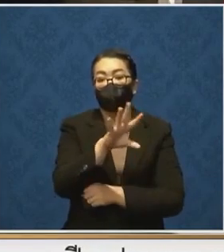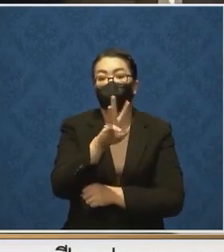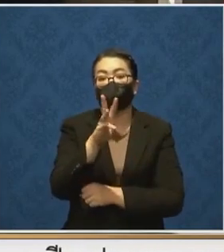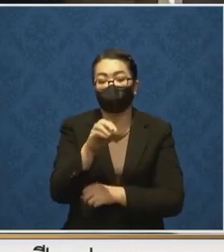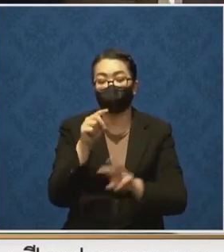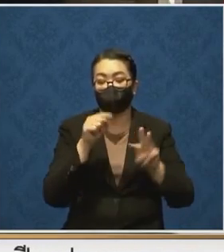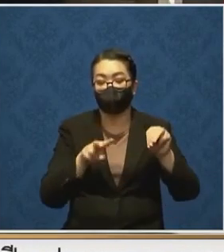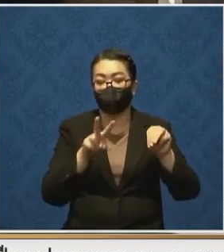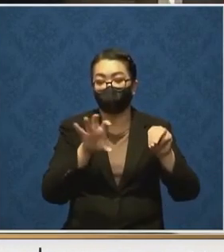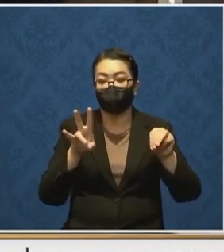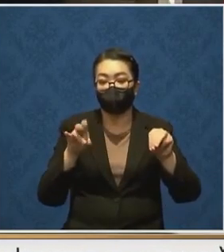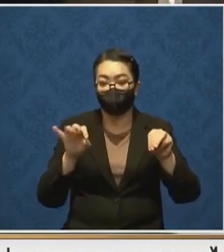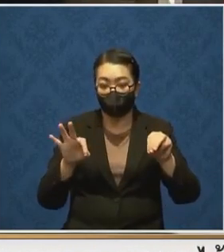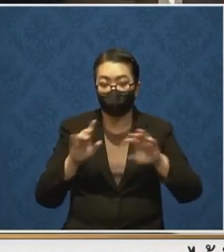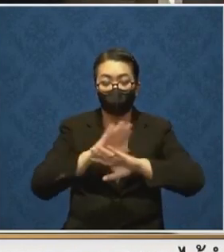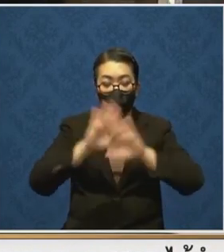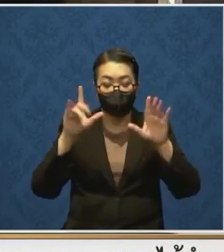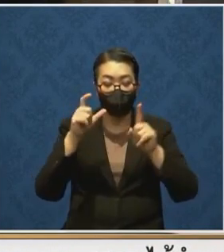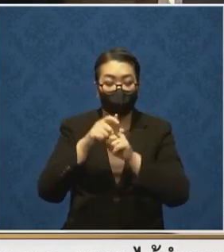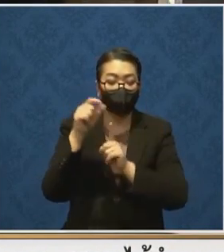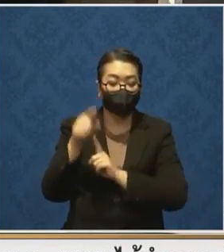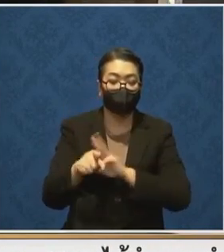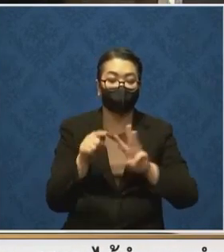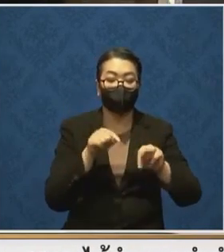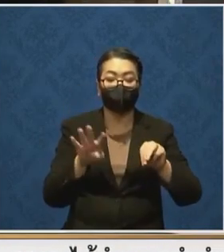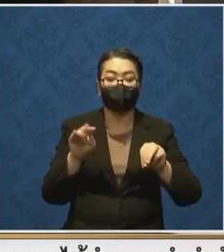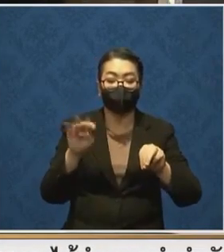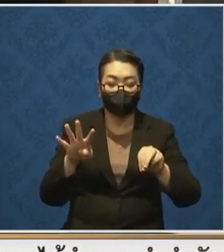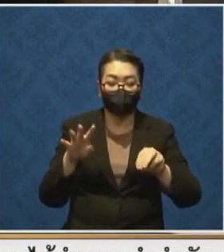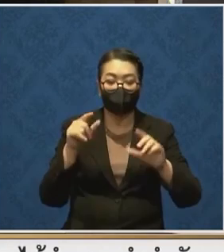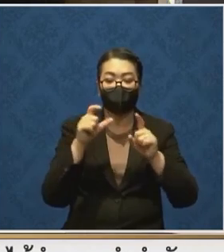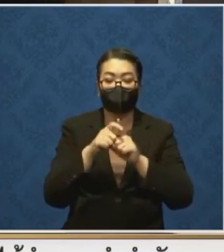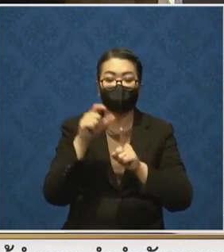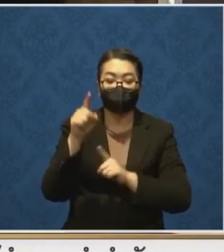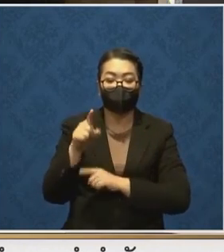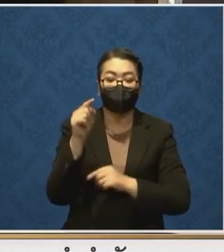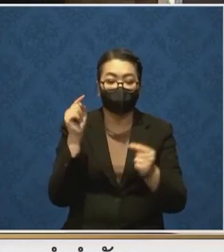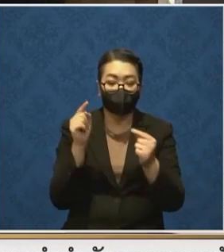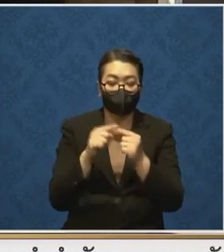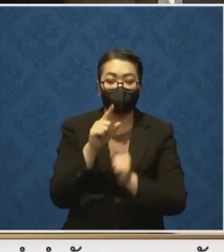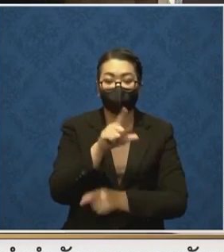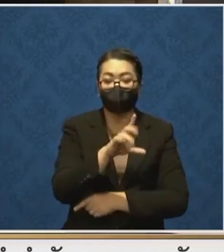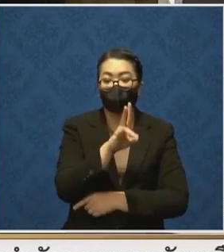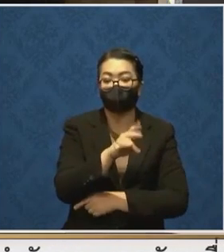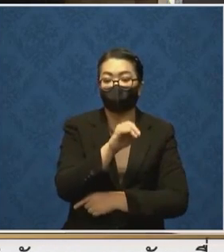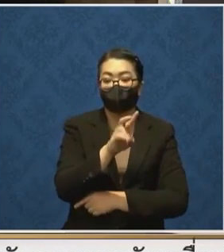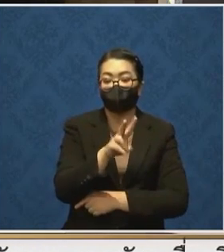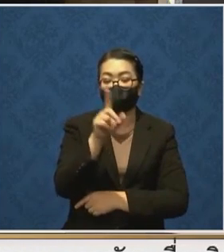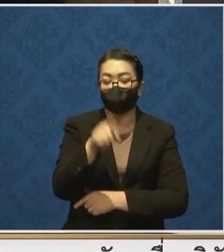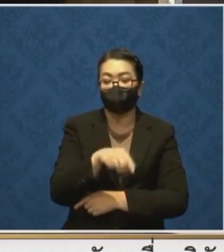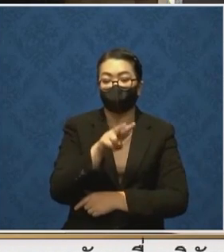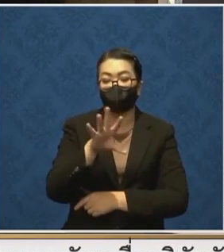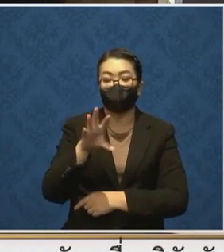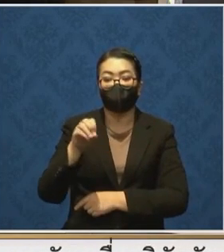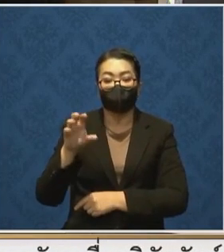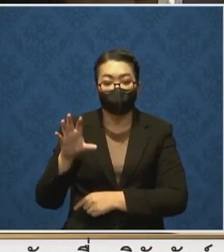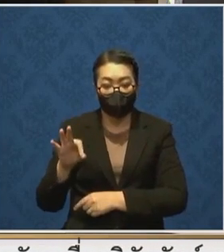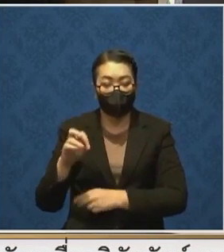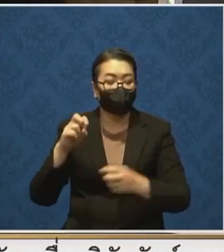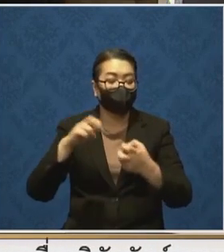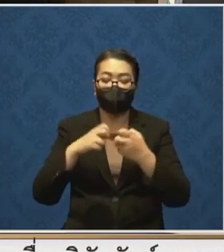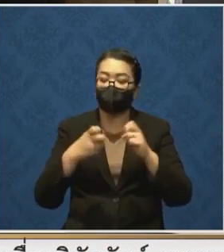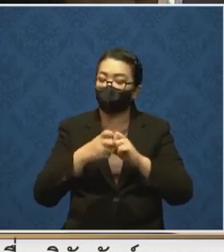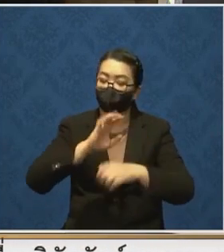9ในการยกเลกคำสงพ. ส. ที่ 72 ทั 2559ที่เป็นต้นต่อของปัญหาทั้งหมด